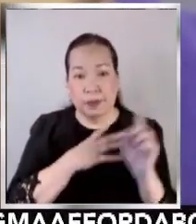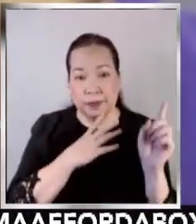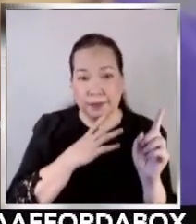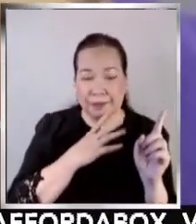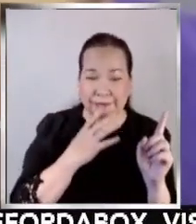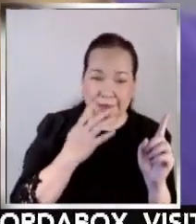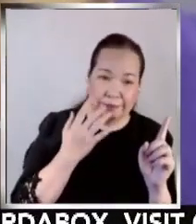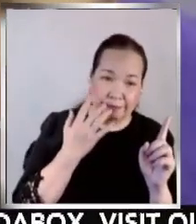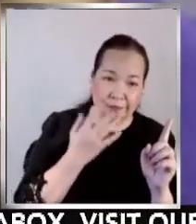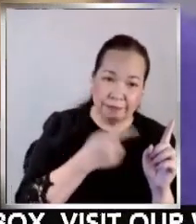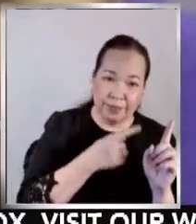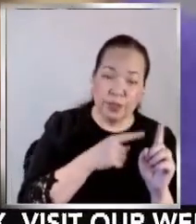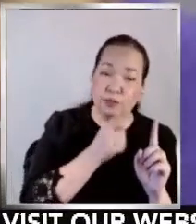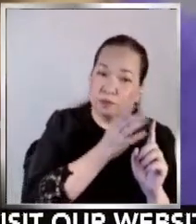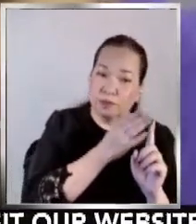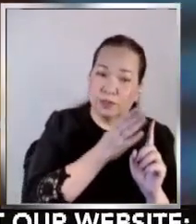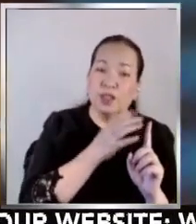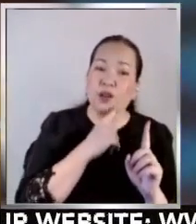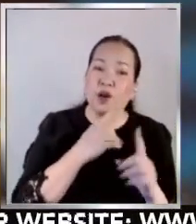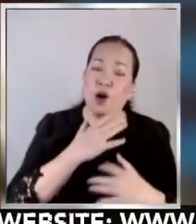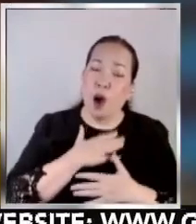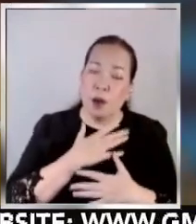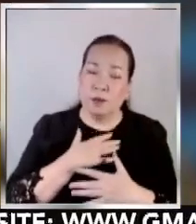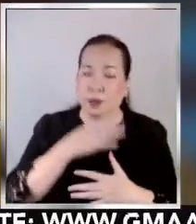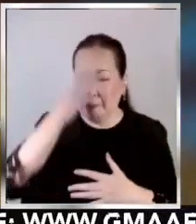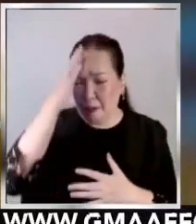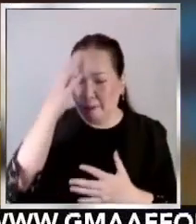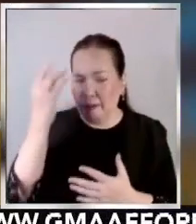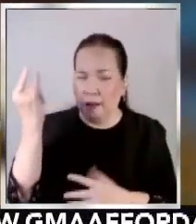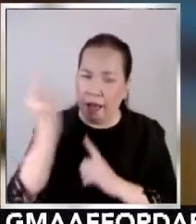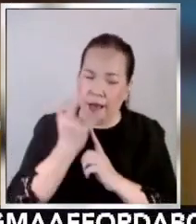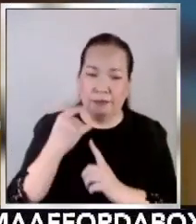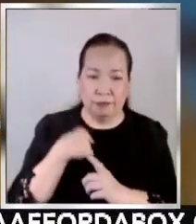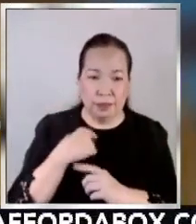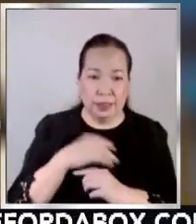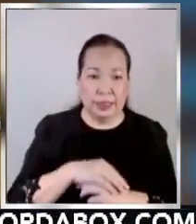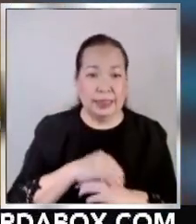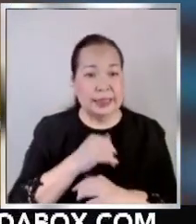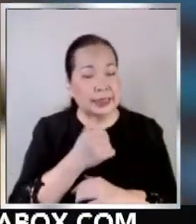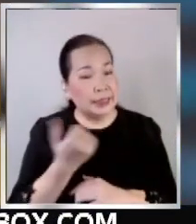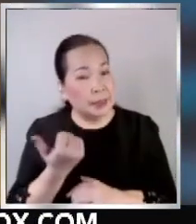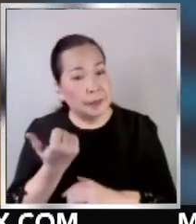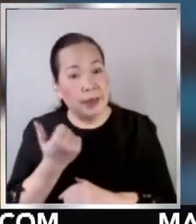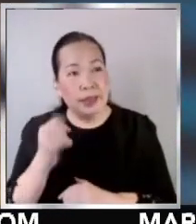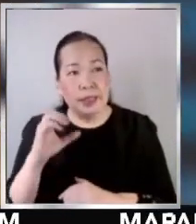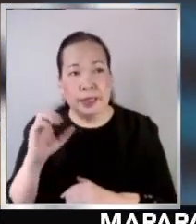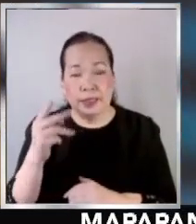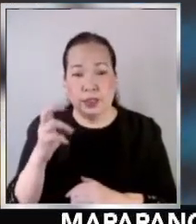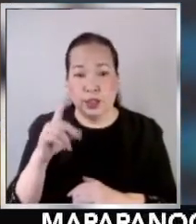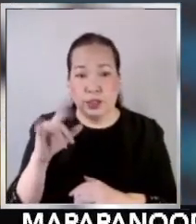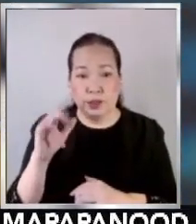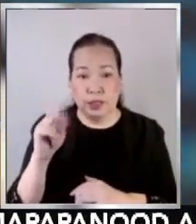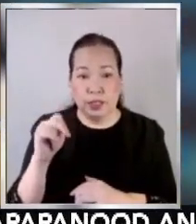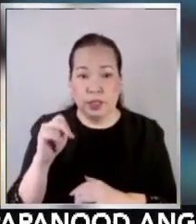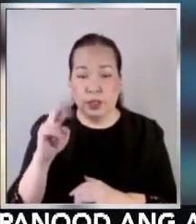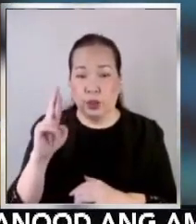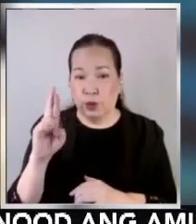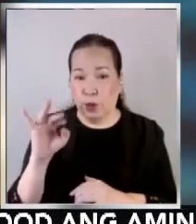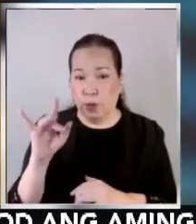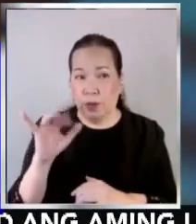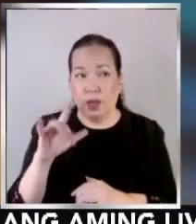sobrang saya ko na siya po yung naging ama ko. Proud din si Cherilyn Robles sama niyang retired teacher na si Trofilo